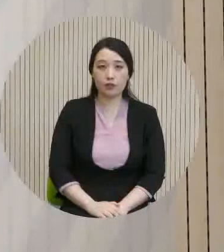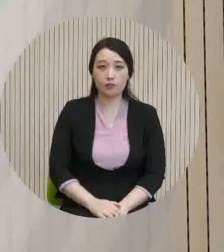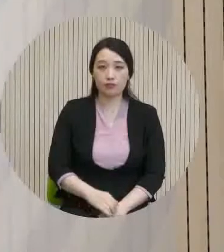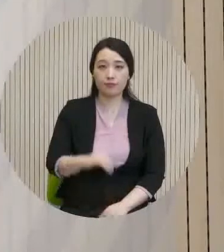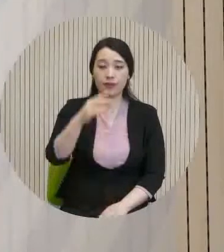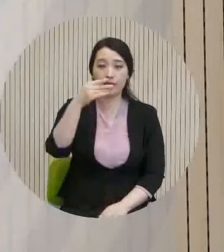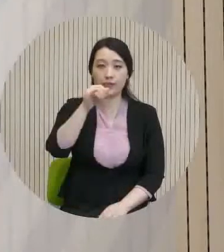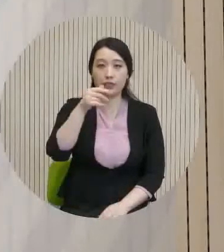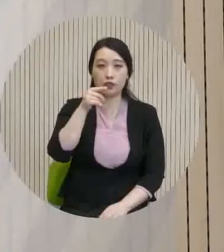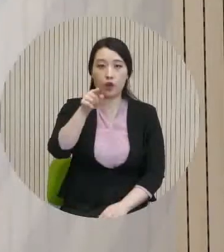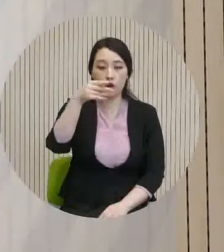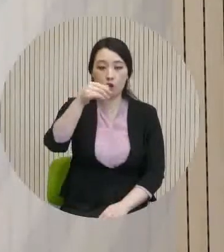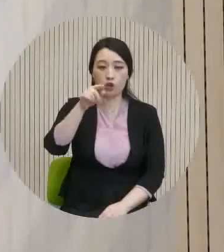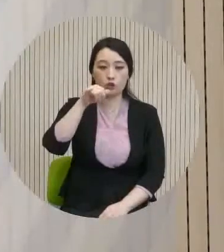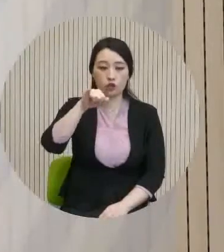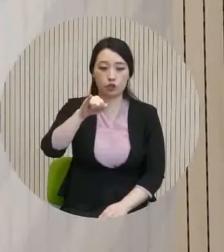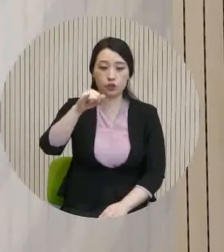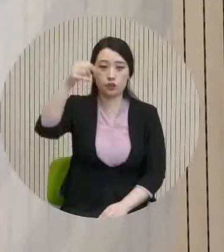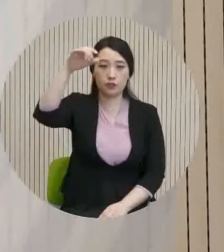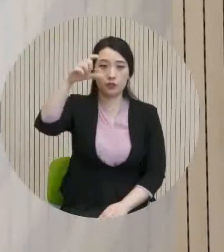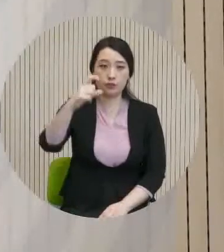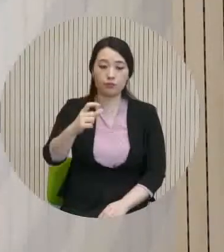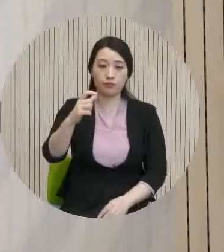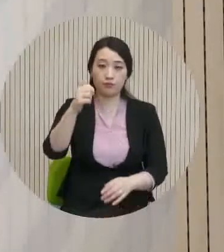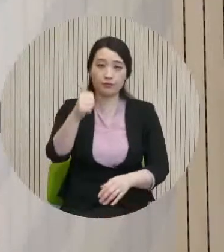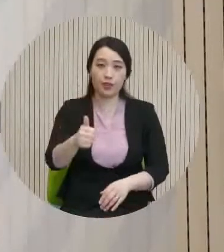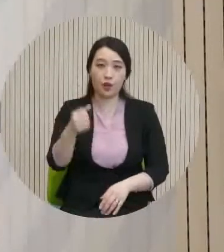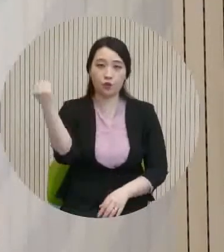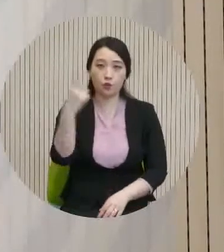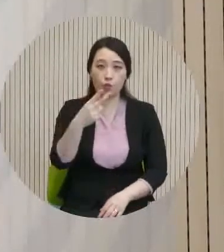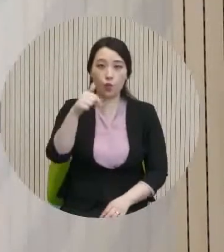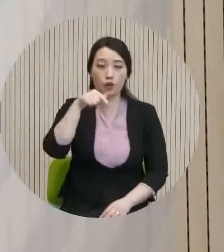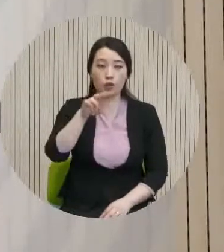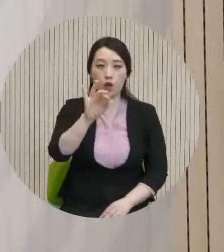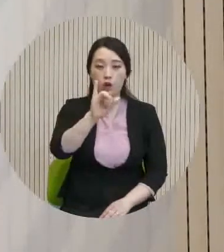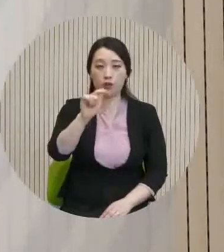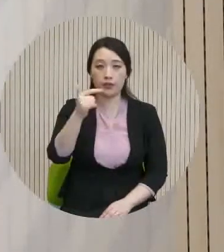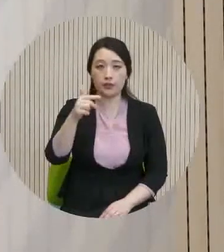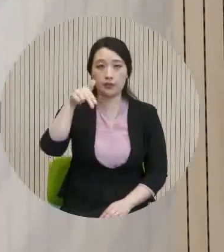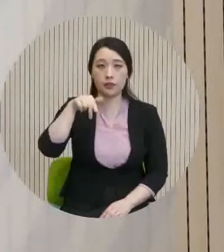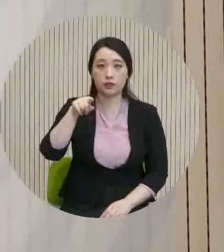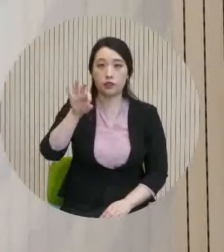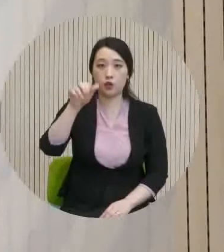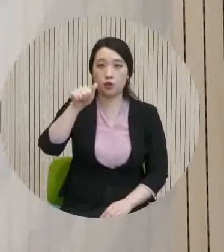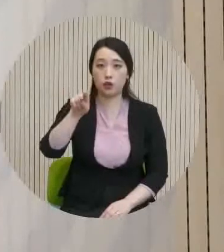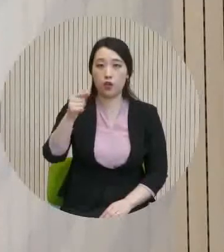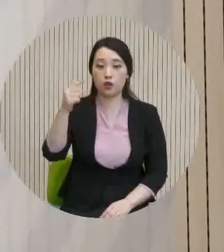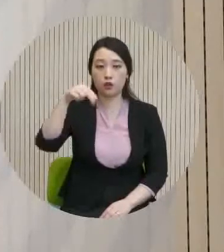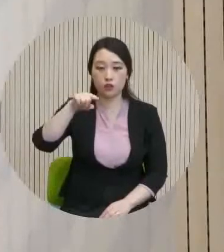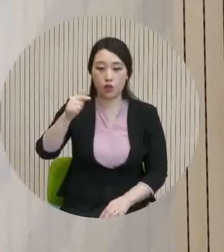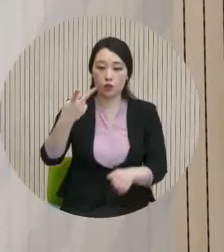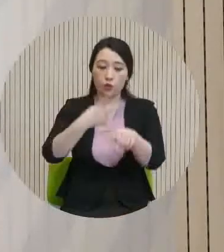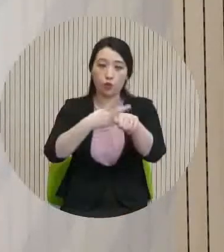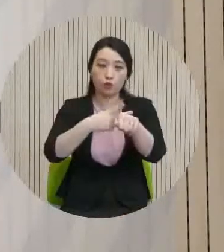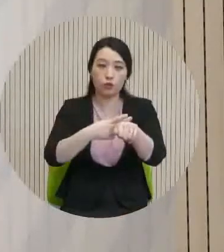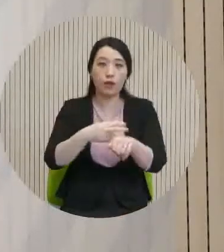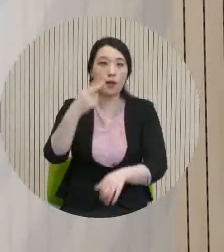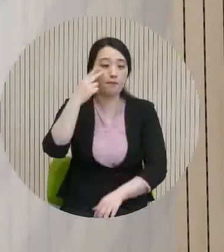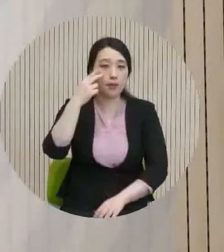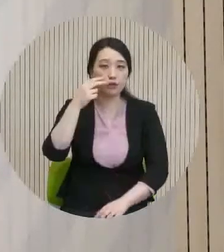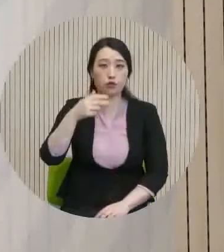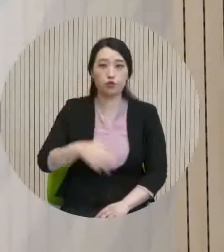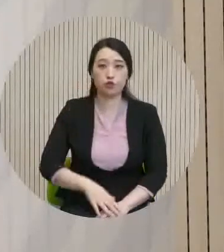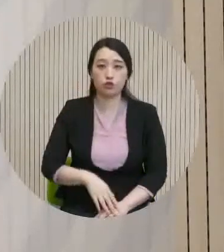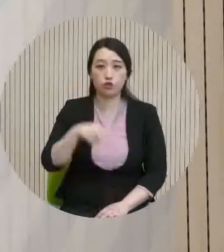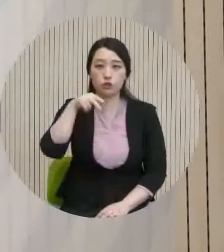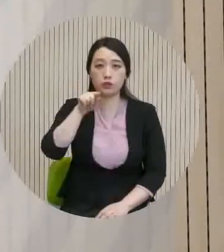Adrian 리터러시 Langendorf 본과장님을 Literacy and 비롯해 Reading Section of IFLA, 경인교육대학교 as well as 정현선 Professor 교수님, Hyun-sun Jung from 미국 Kyungin 서던 National